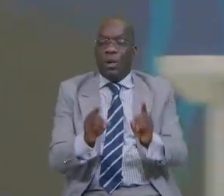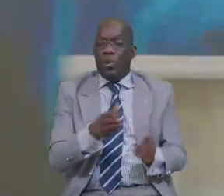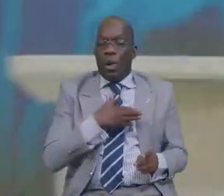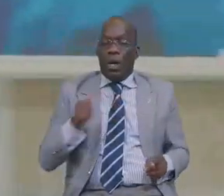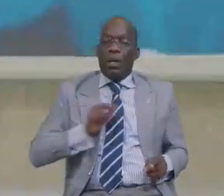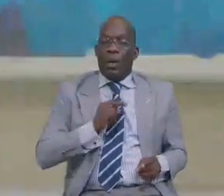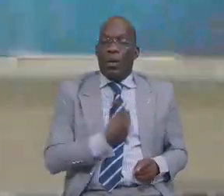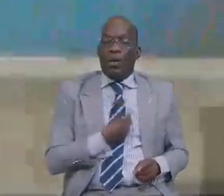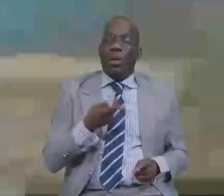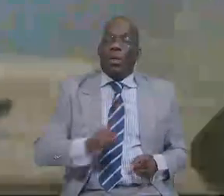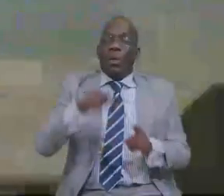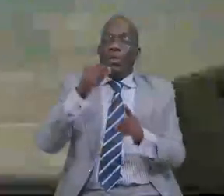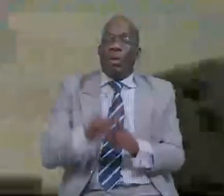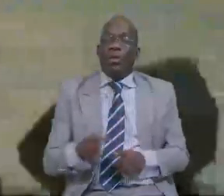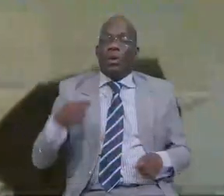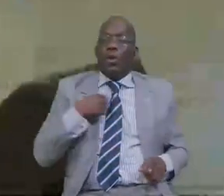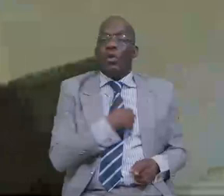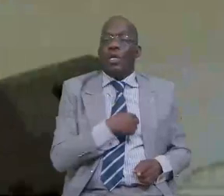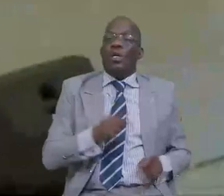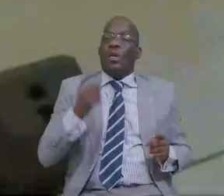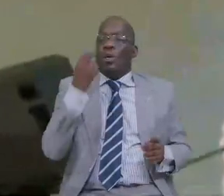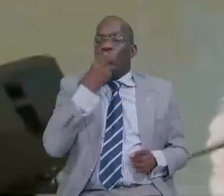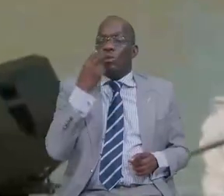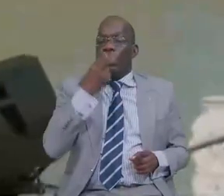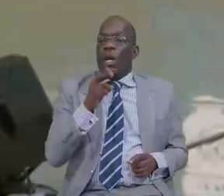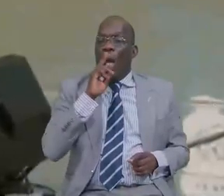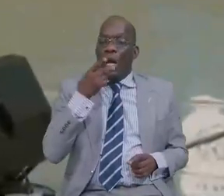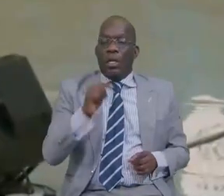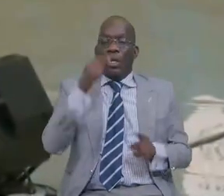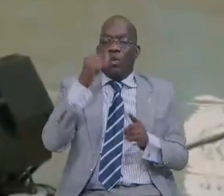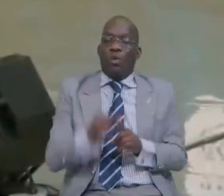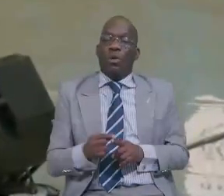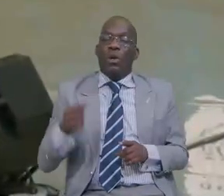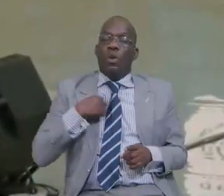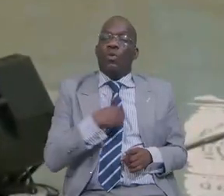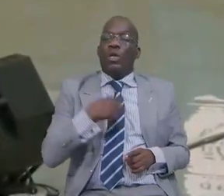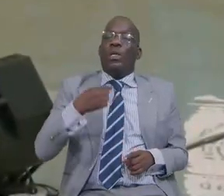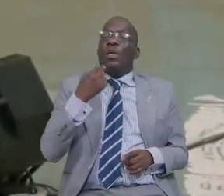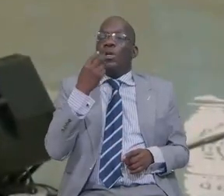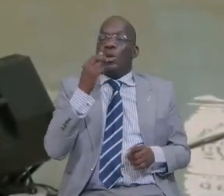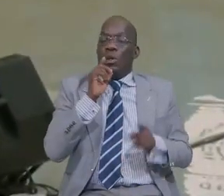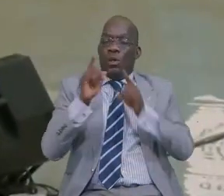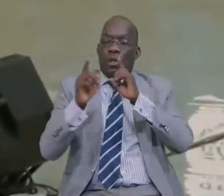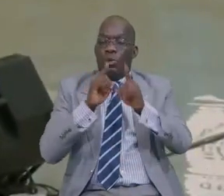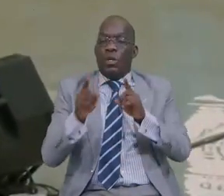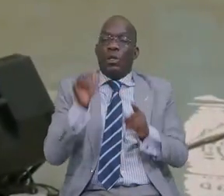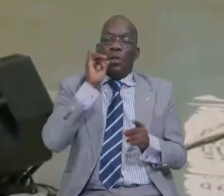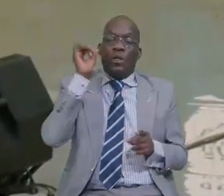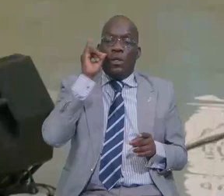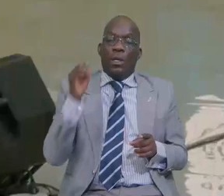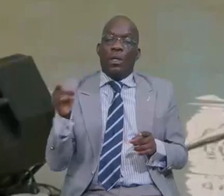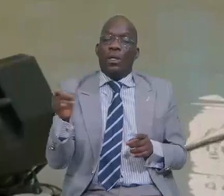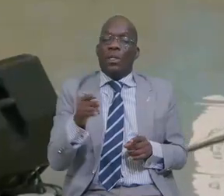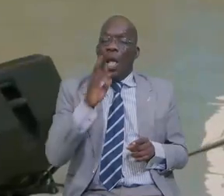nous, les paroles que nous disons, ce sont les paroles que nous avions dites hier. Elles sont